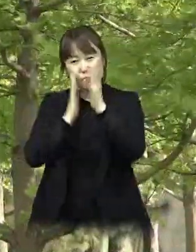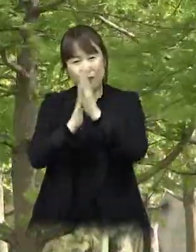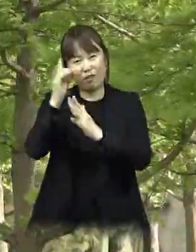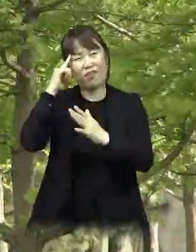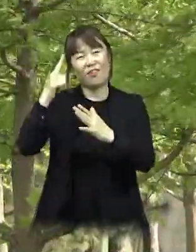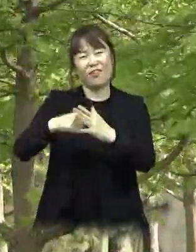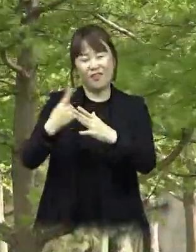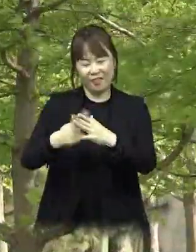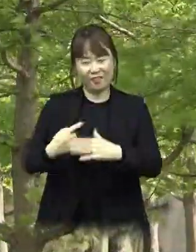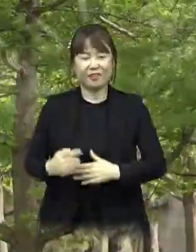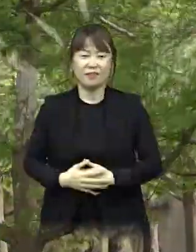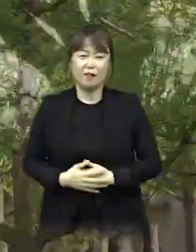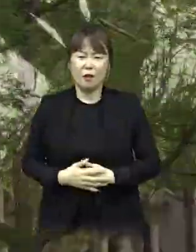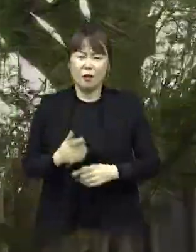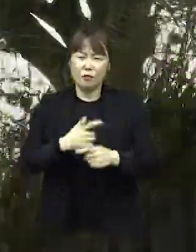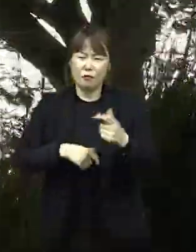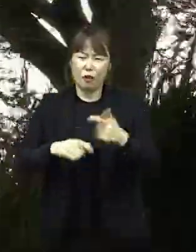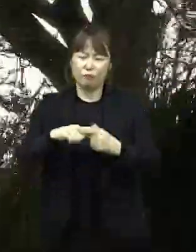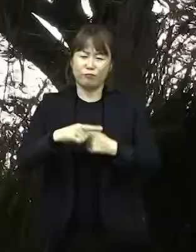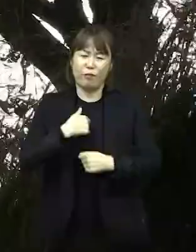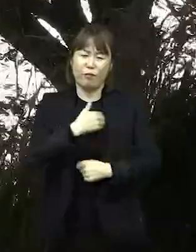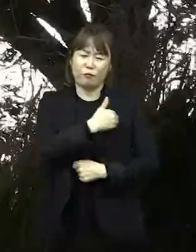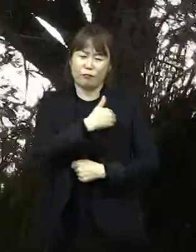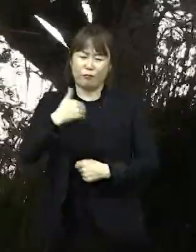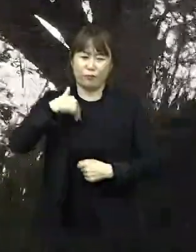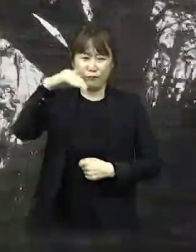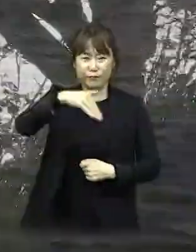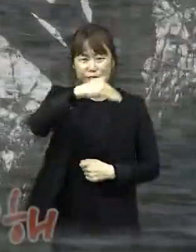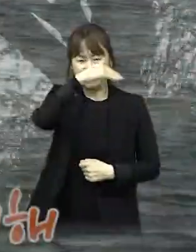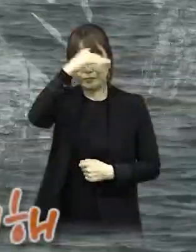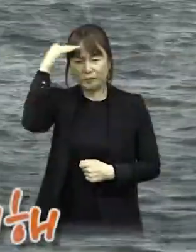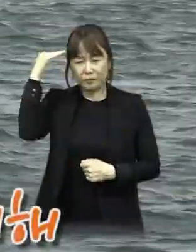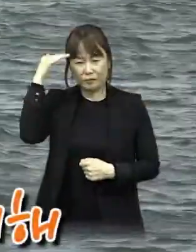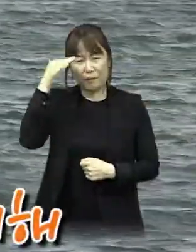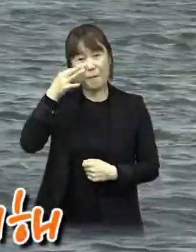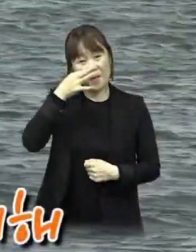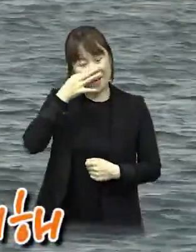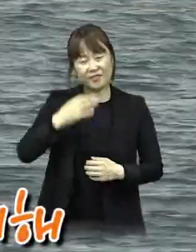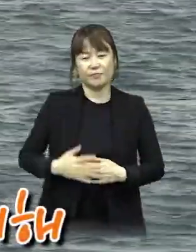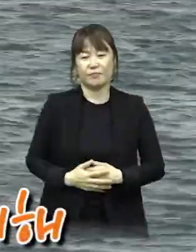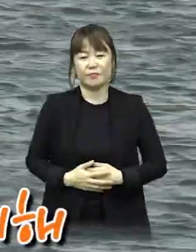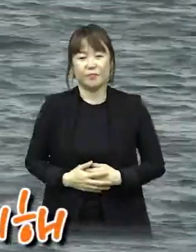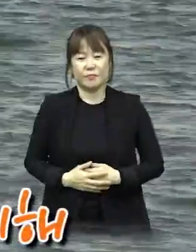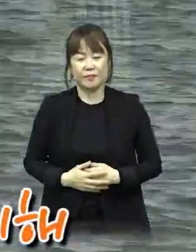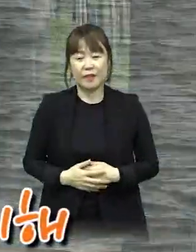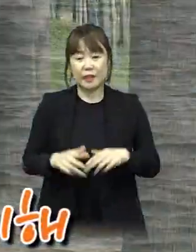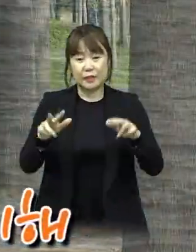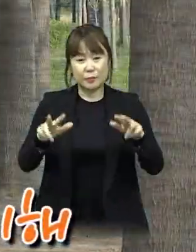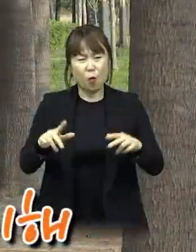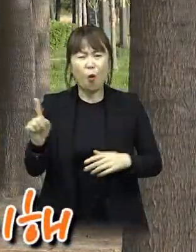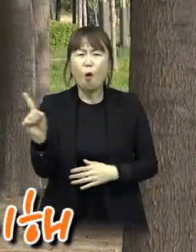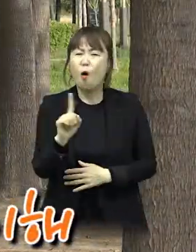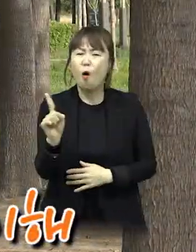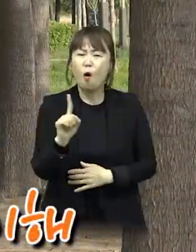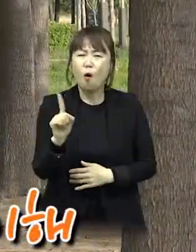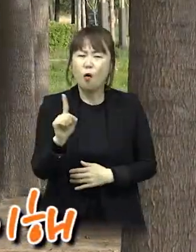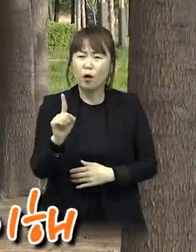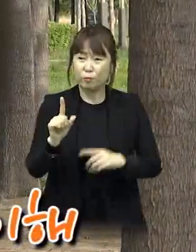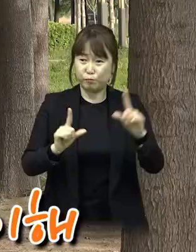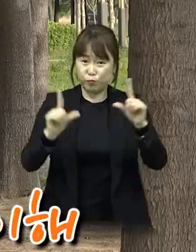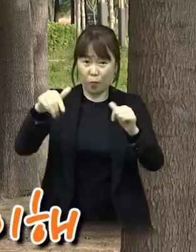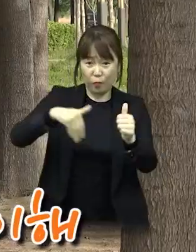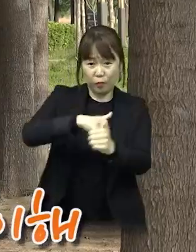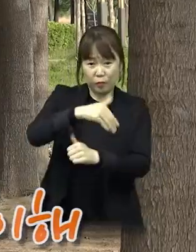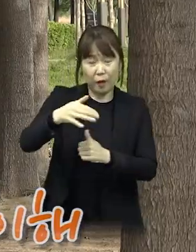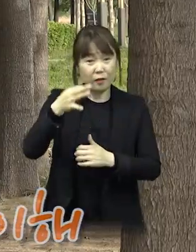있는 숲멍까지. 더욱 여유로워진 공간들이 방문객들을 맞이하고 있는데요. 자, 그럼